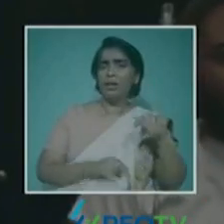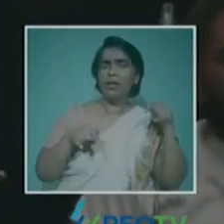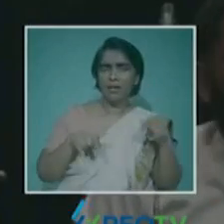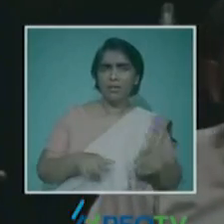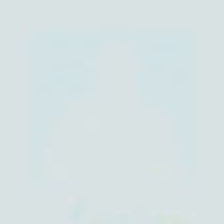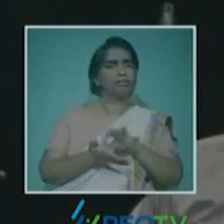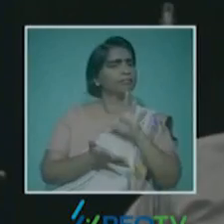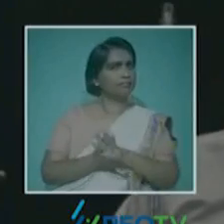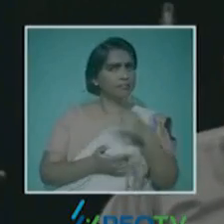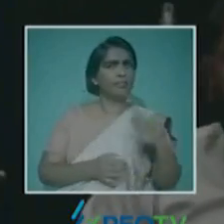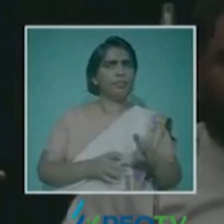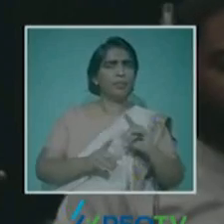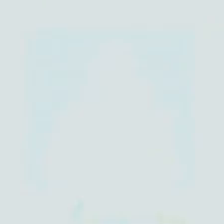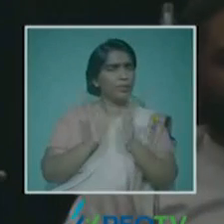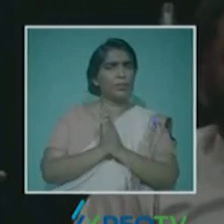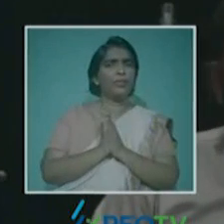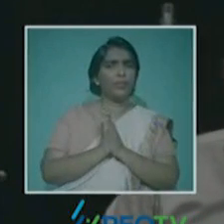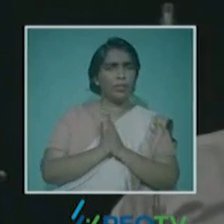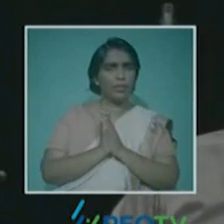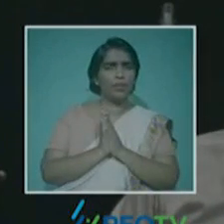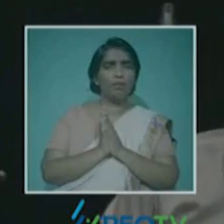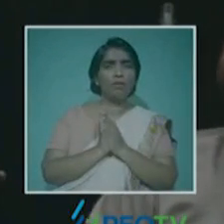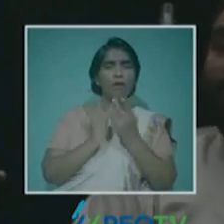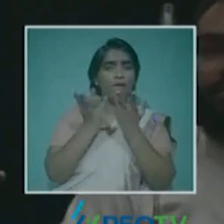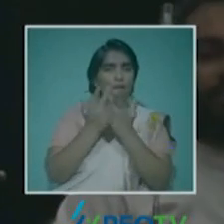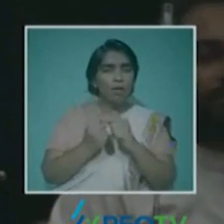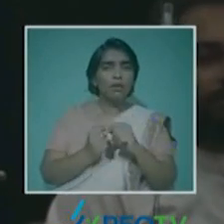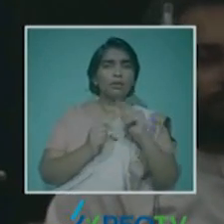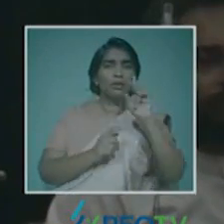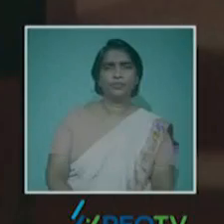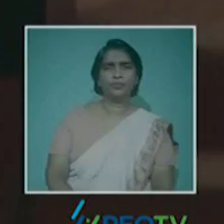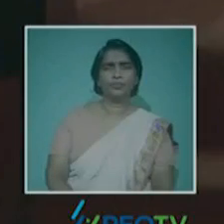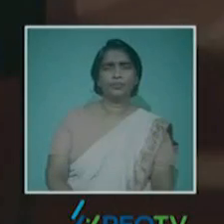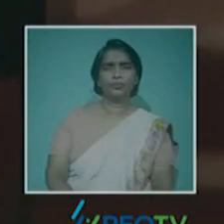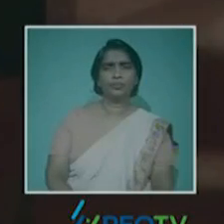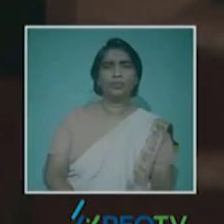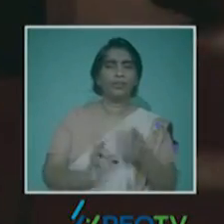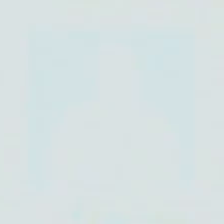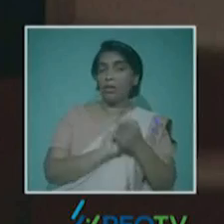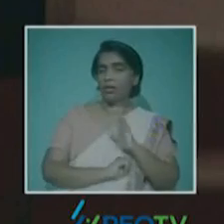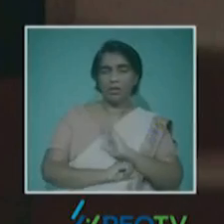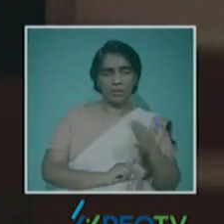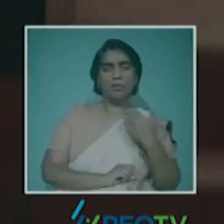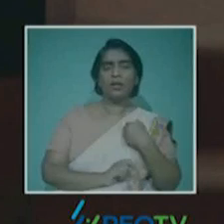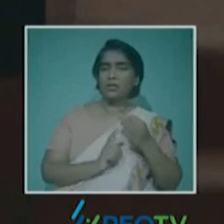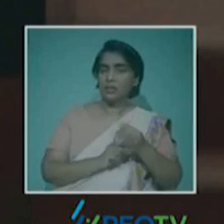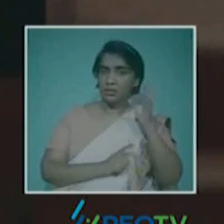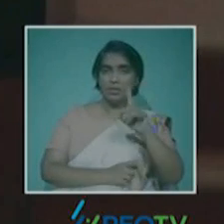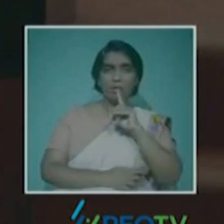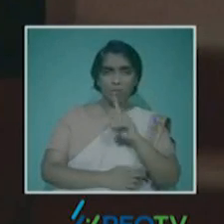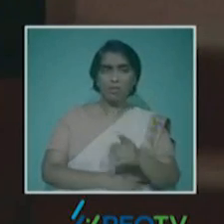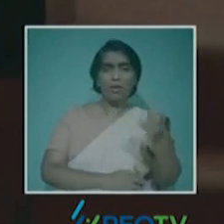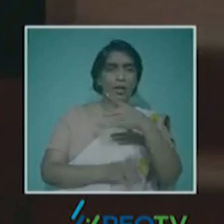එකඟ වෙලා තියෙනවා කියලා හැම බිම්මංගලක්ම වැලියුේෂන් එකකට දාලා 10% ටැක්ස් එකක් ගෙවන්න ඕන කියලා. සංගවන්න කිසිම දෙයක් නැහැ. ජනාධිපතිතුමා කියලා දිනවා